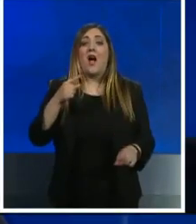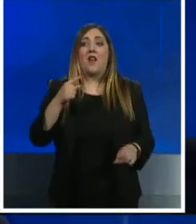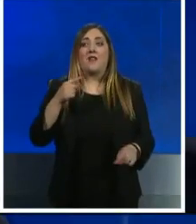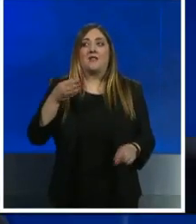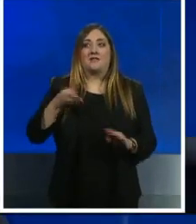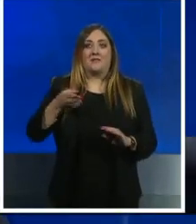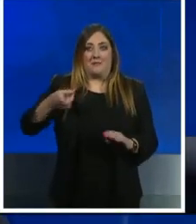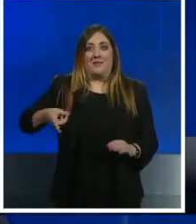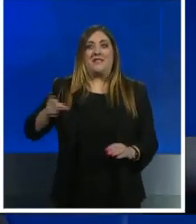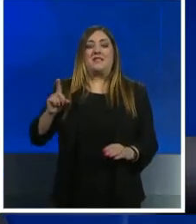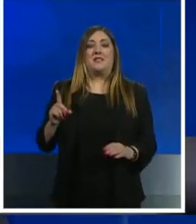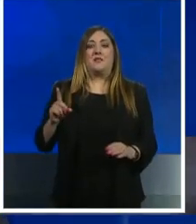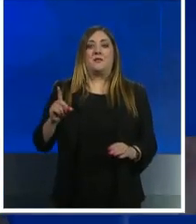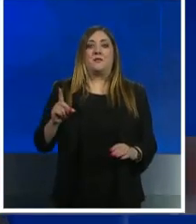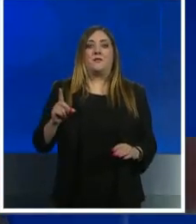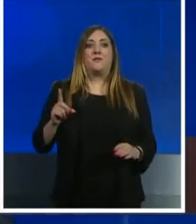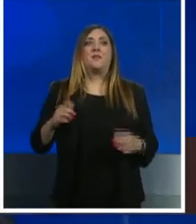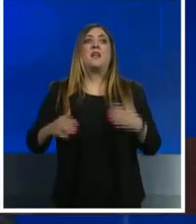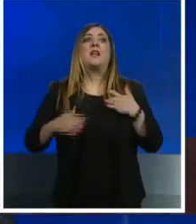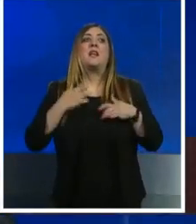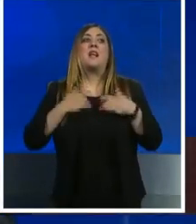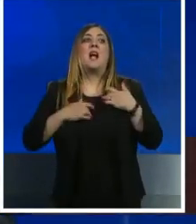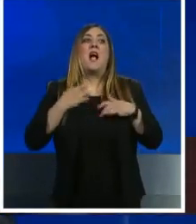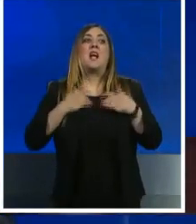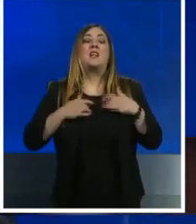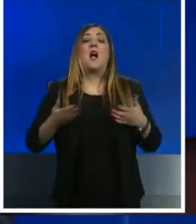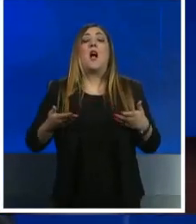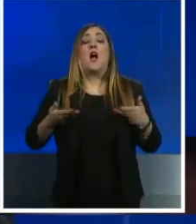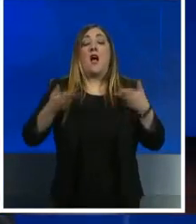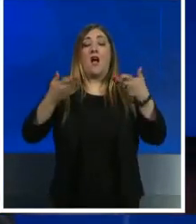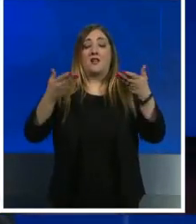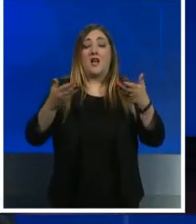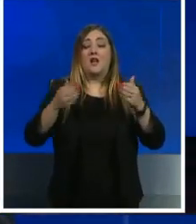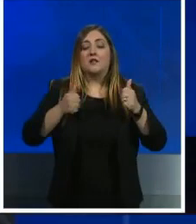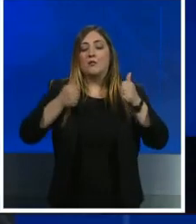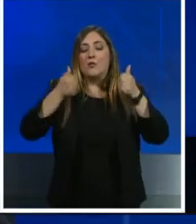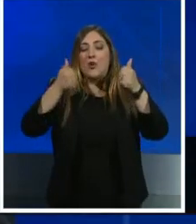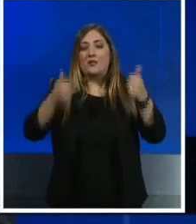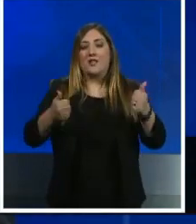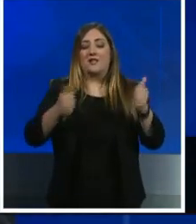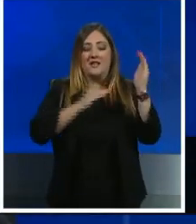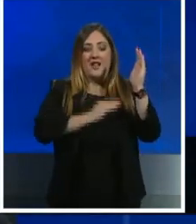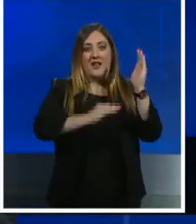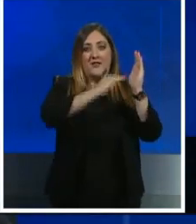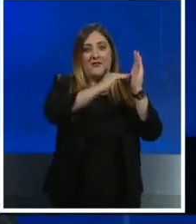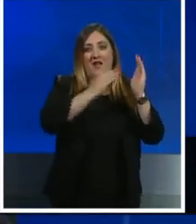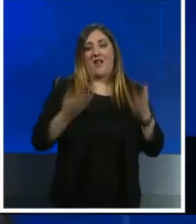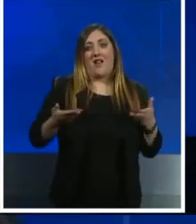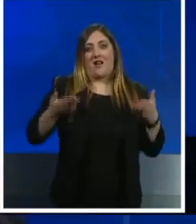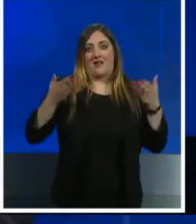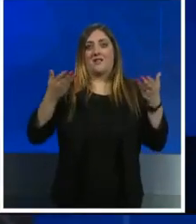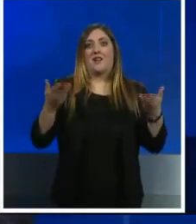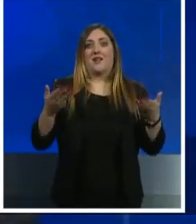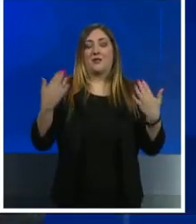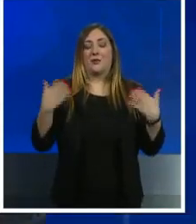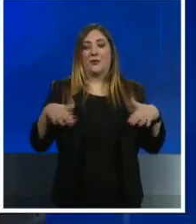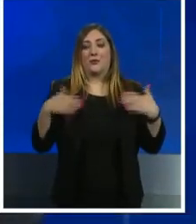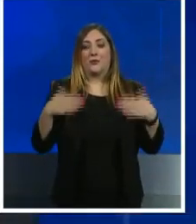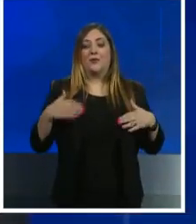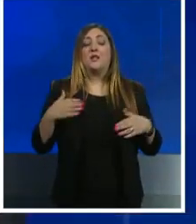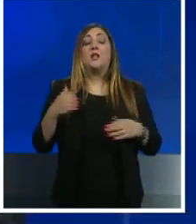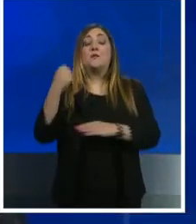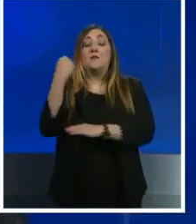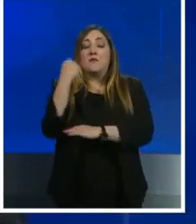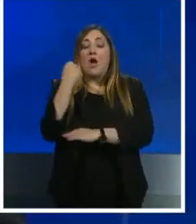it-titjib tal-kwalità tal-ħajja hija essenzjali. U l-kwalità tal-ħajja ninsaħħuha u